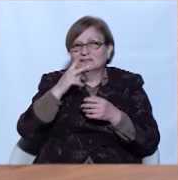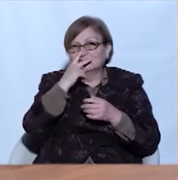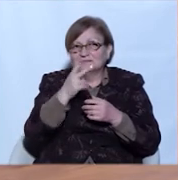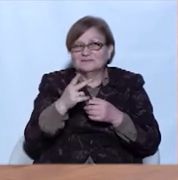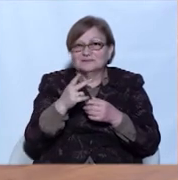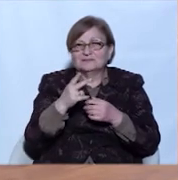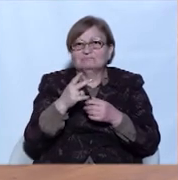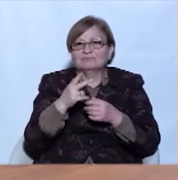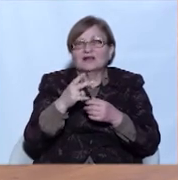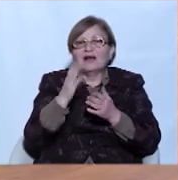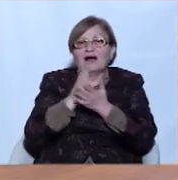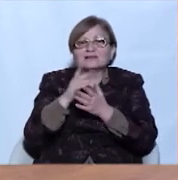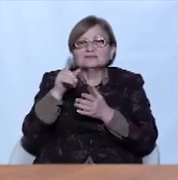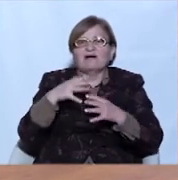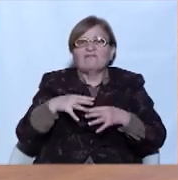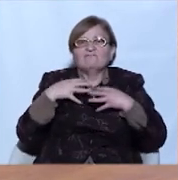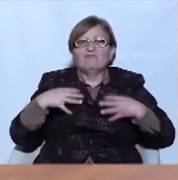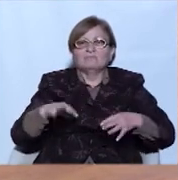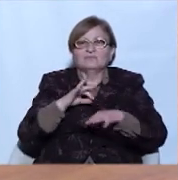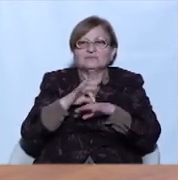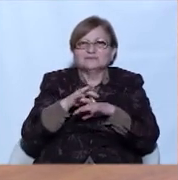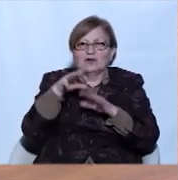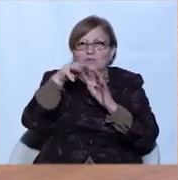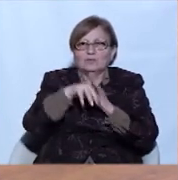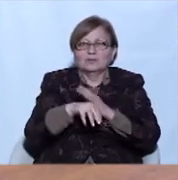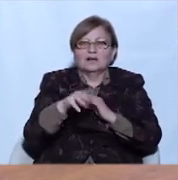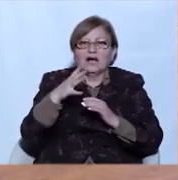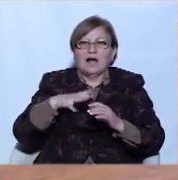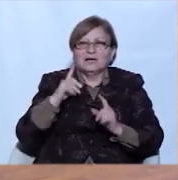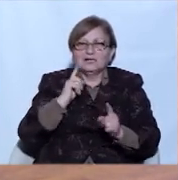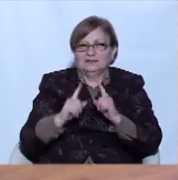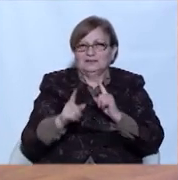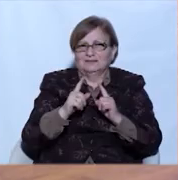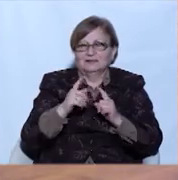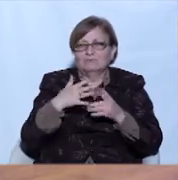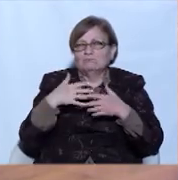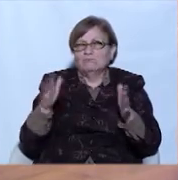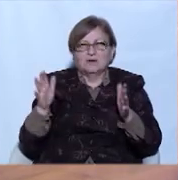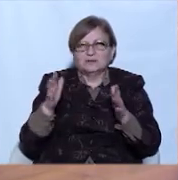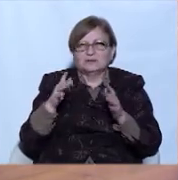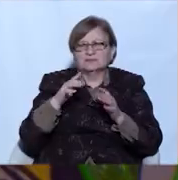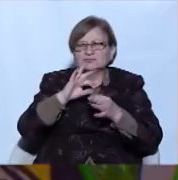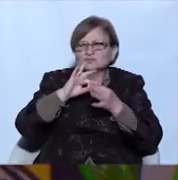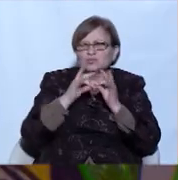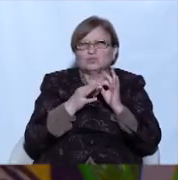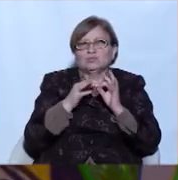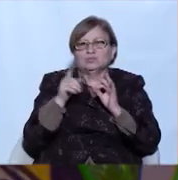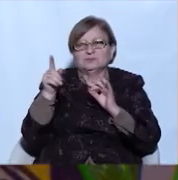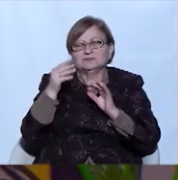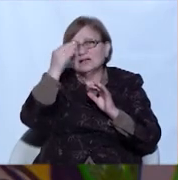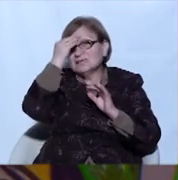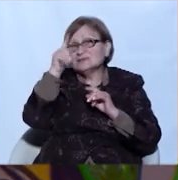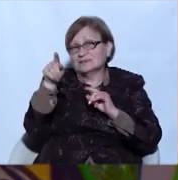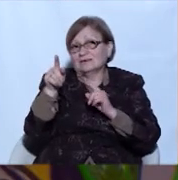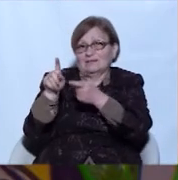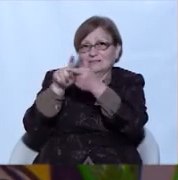ნახეთ ვეფხისტყაოსანში. რა თქმა უნდა, ქართულ სინამდვილეში ყველაზე მეტად, ყველაზე სრულად ალბათ ეს იდეა